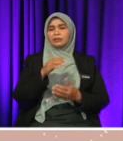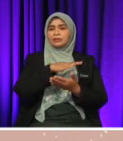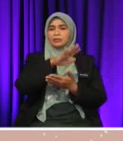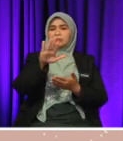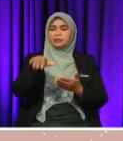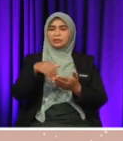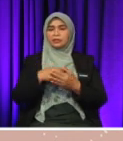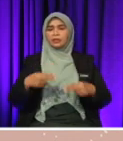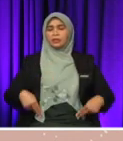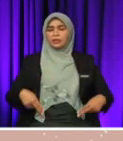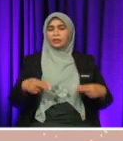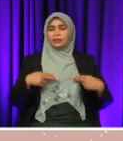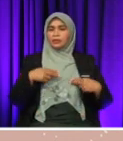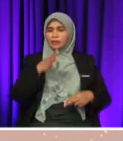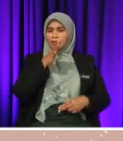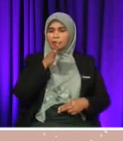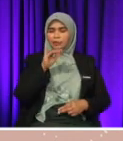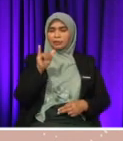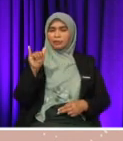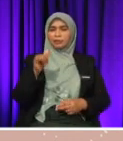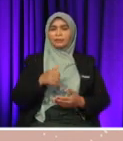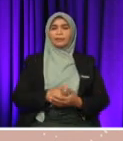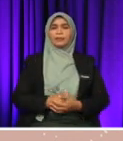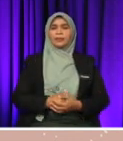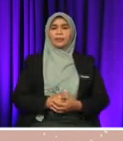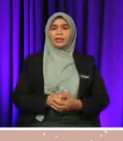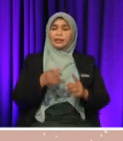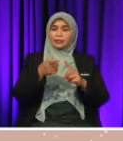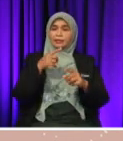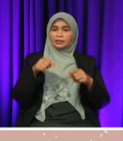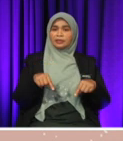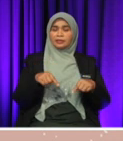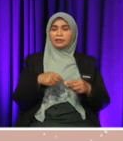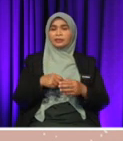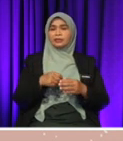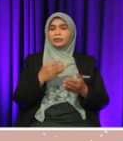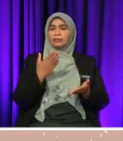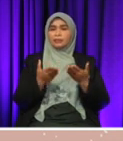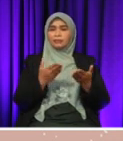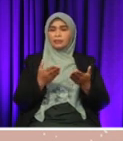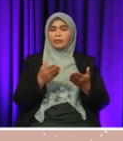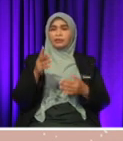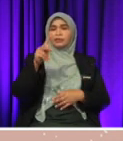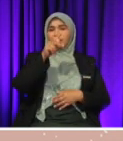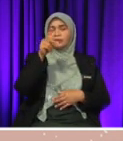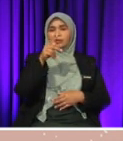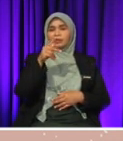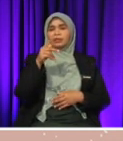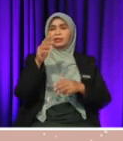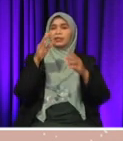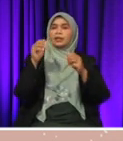ibunya yang tiada Galang ganti dan lihat daripada di sini baik dia memungkinkan di rumah ini